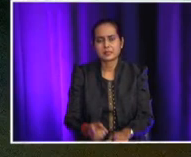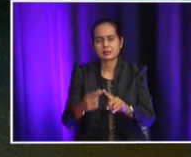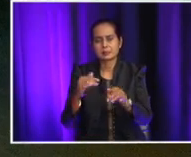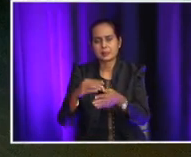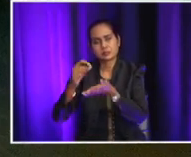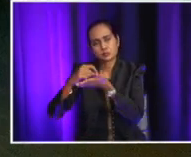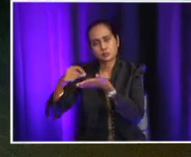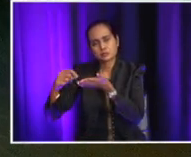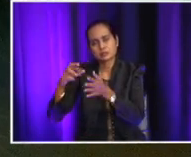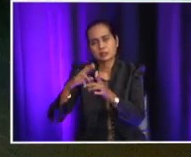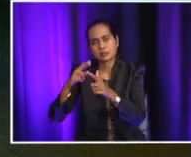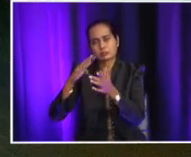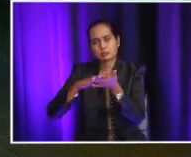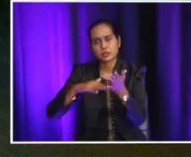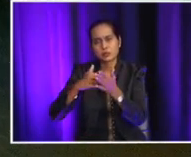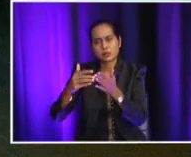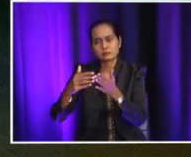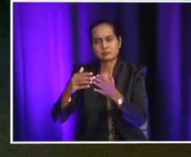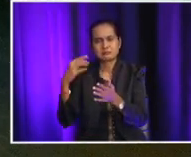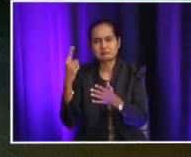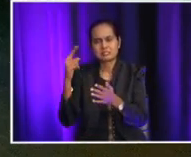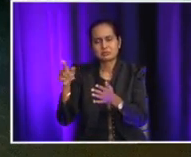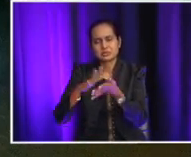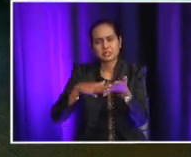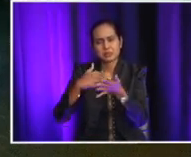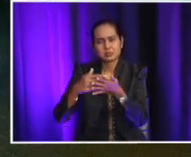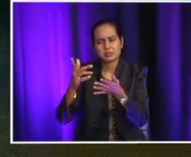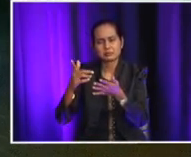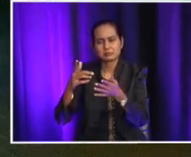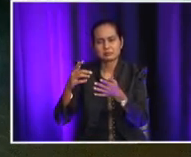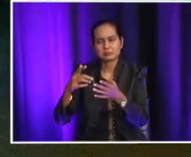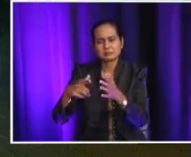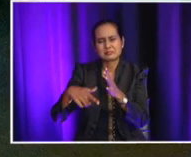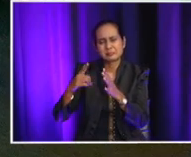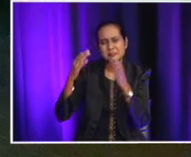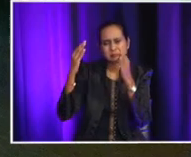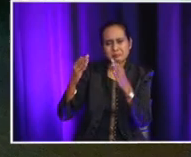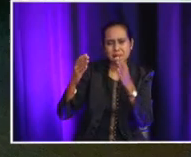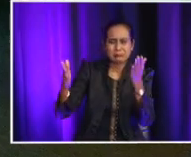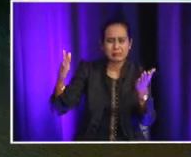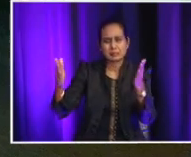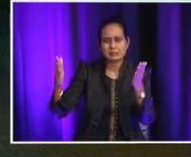jadwal selalunya jadwal ini dia ke arah perbezaan guys